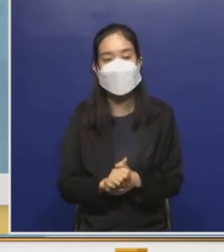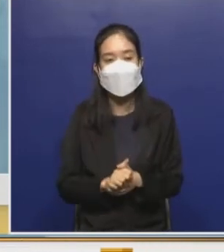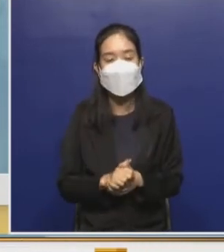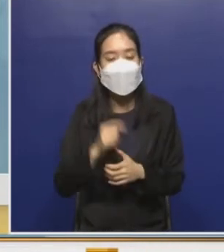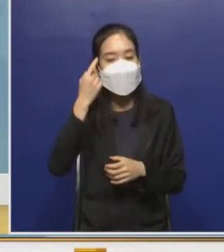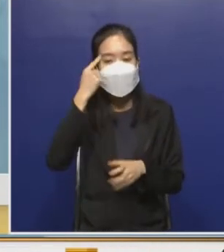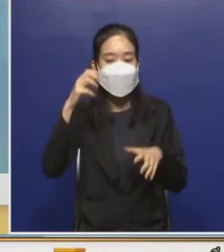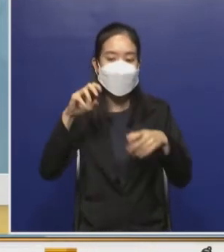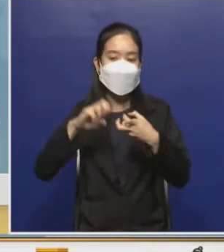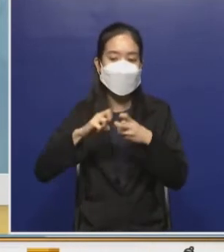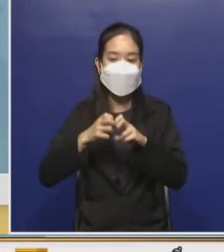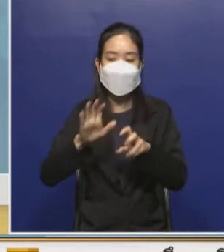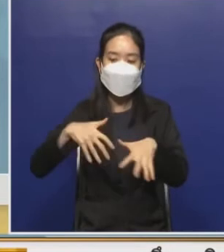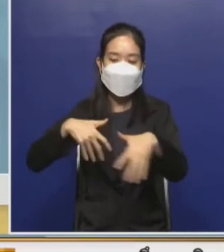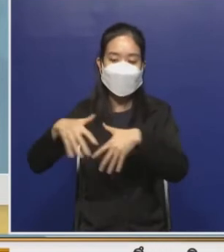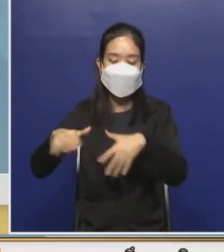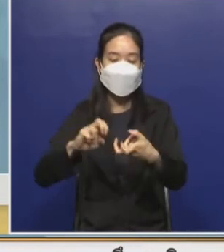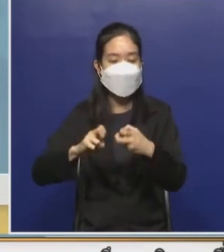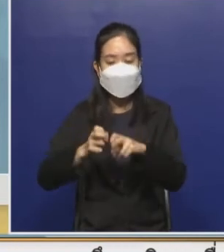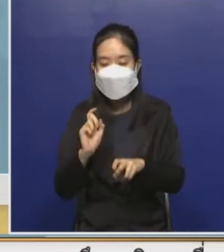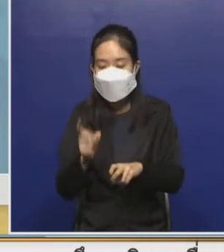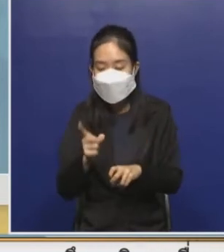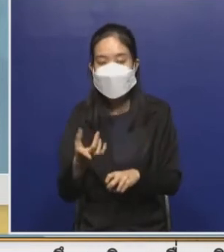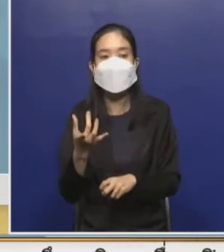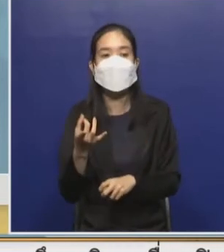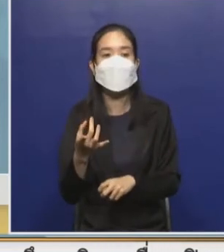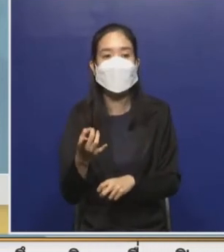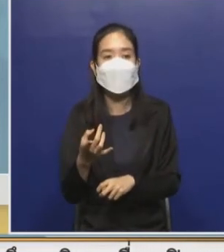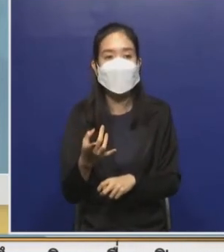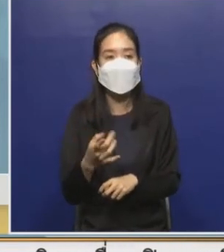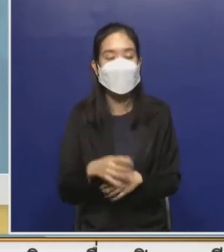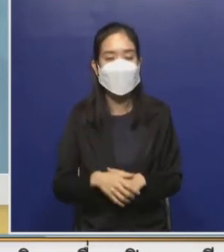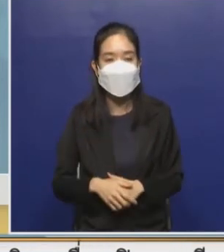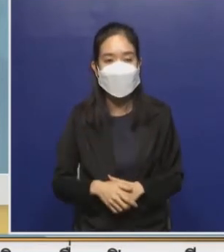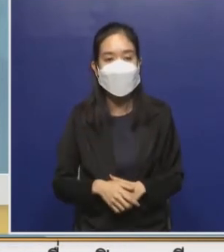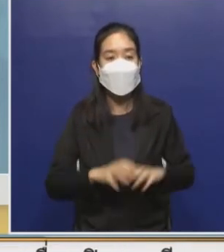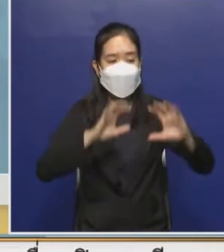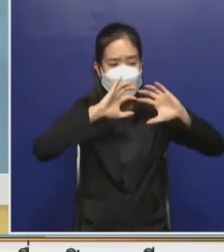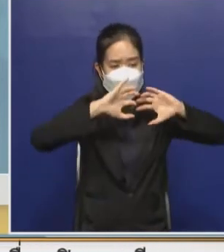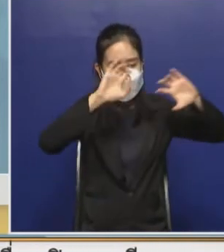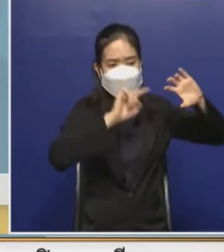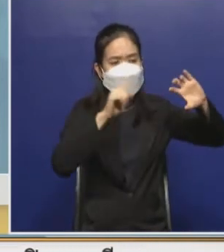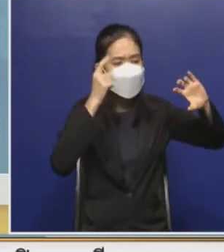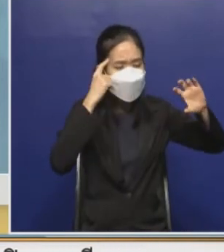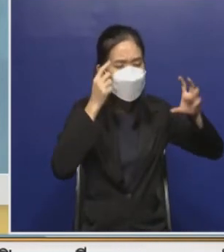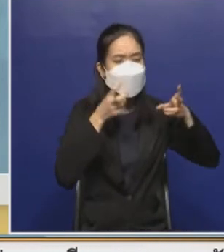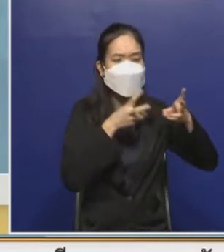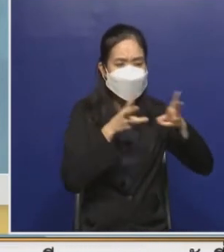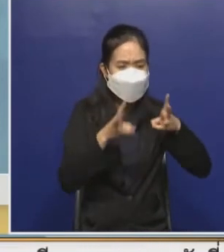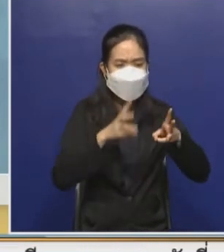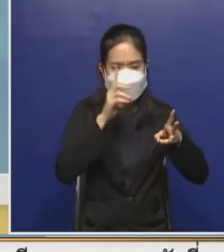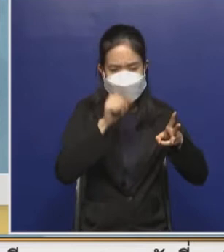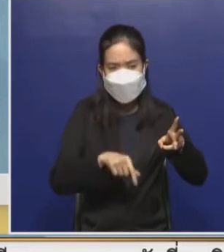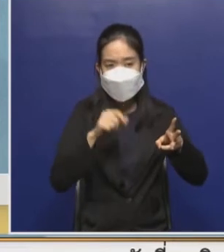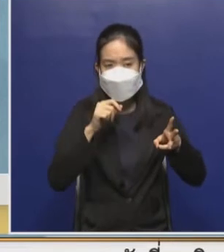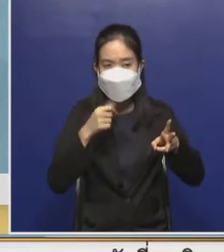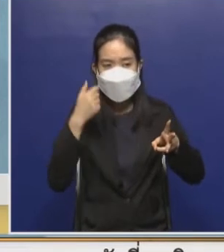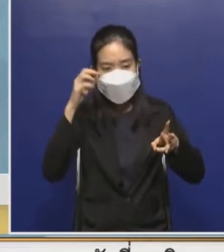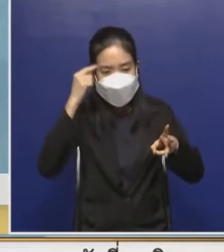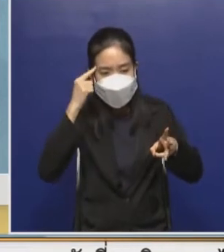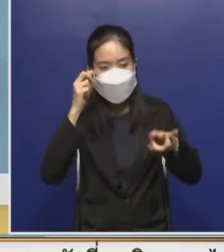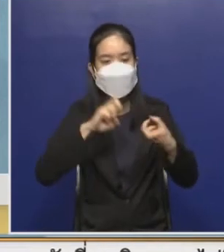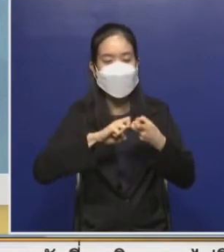ของปชาชนเพราฉนั้นรัฐบาลตองตื่นและมองควไปจิของระบบราชการได้แล้ครัทานประทาน